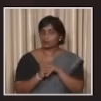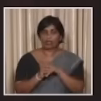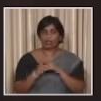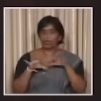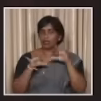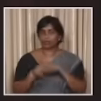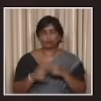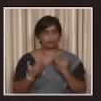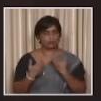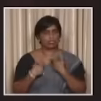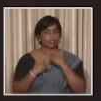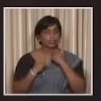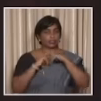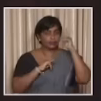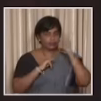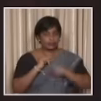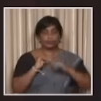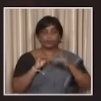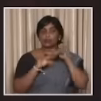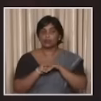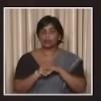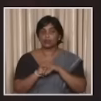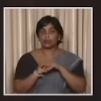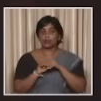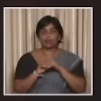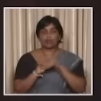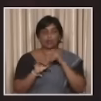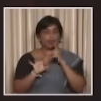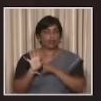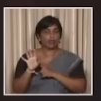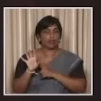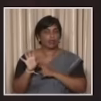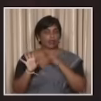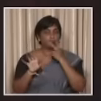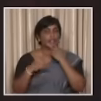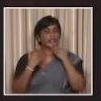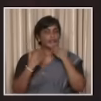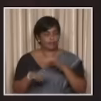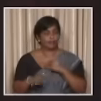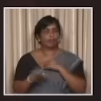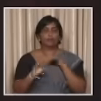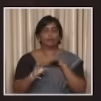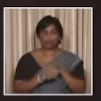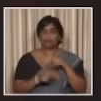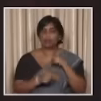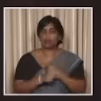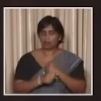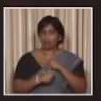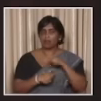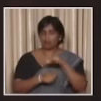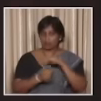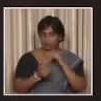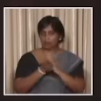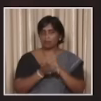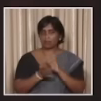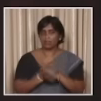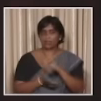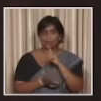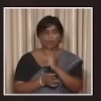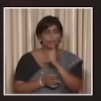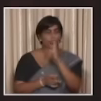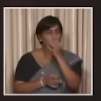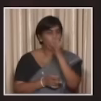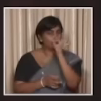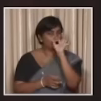නැහැ කියලා. මම විශ්වවිද්‍යාලයෙන් සප්තවාර්ෂික නිවාඩු වරකින් එතෙන් ආවේ. ඔව් අපි ගොඩක් ආණ්ඩු ආයතන වලට වැඩ කළා තිනවා. හැබැයි ඔබතුමා එක